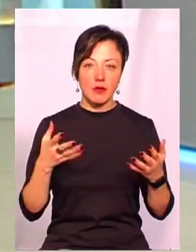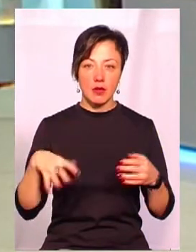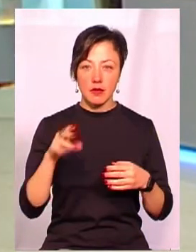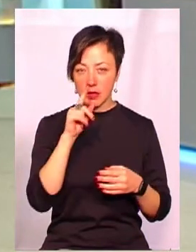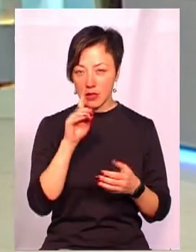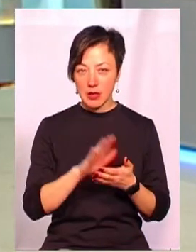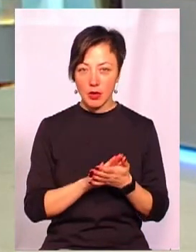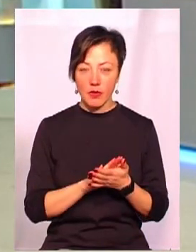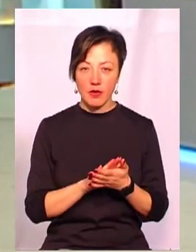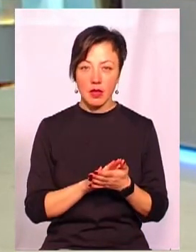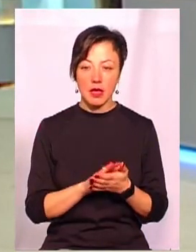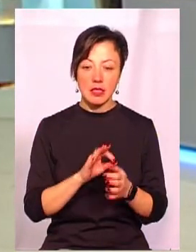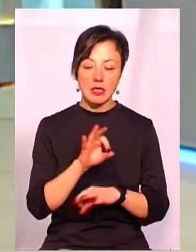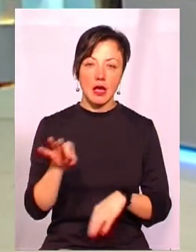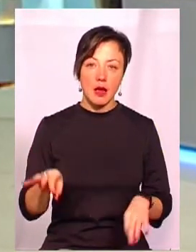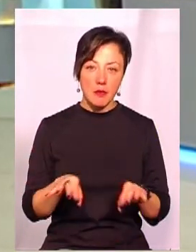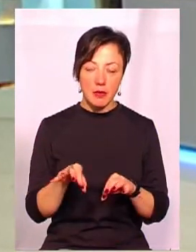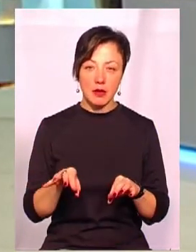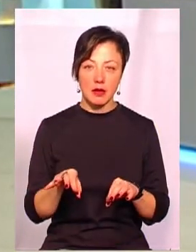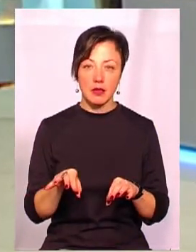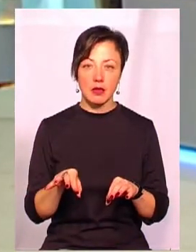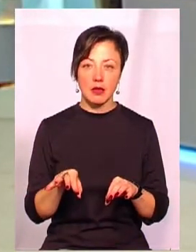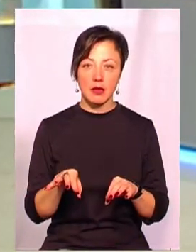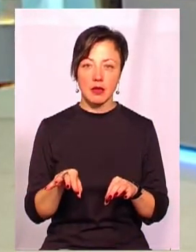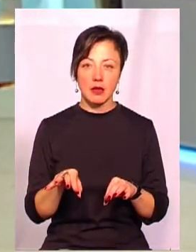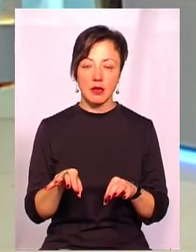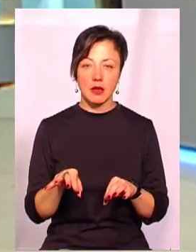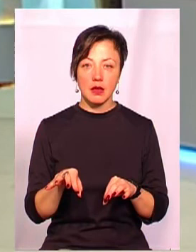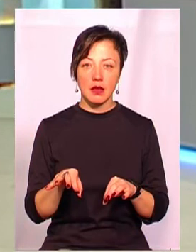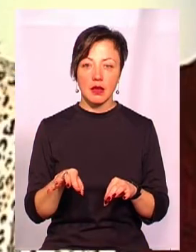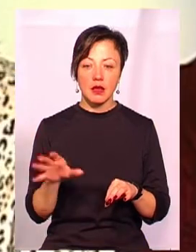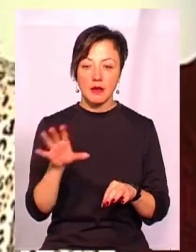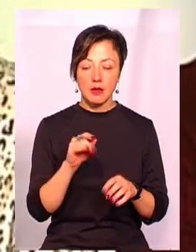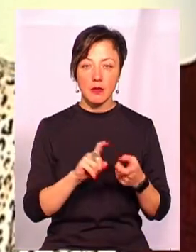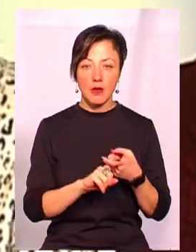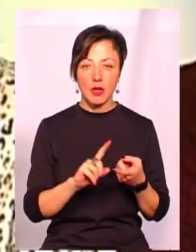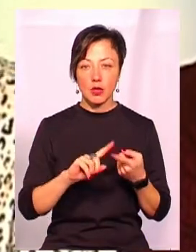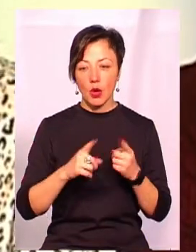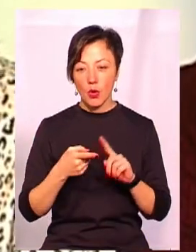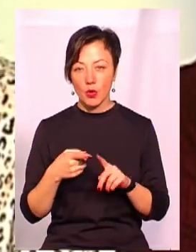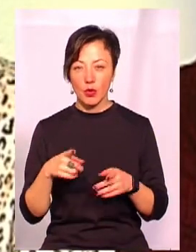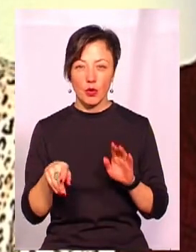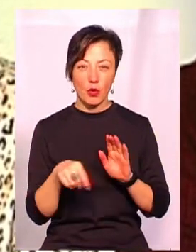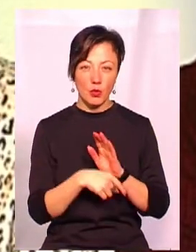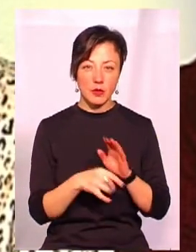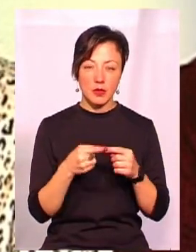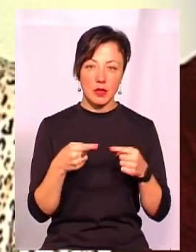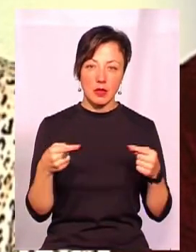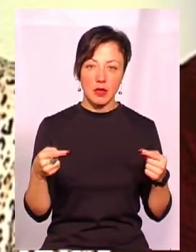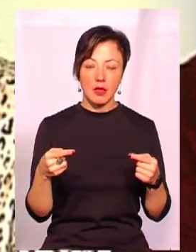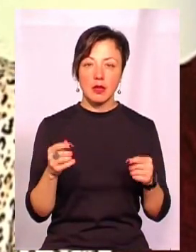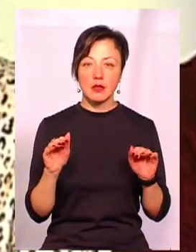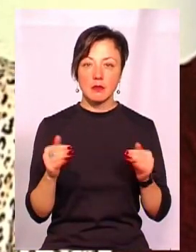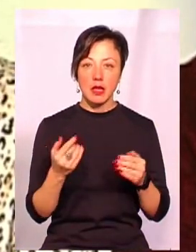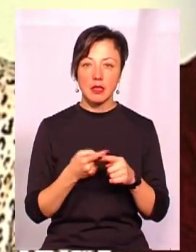ті нові схеми, от, воно все пов'язане із корупцією і так далі, і так далі. От, і